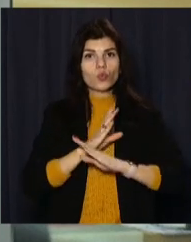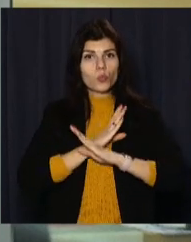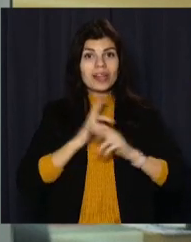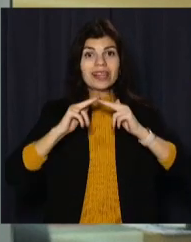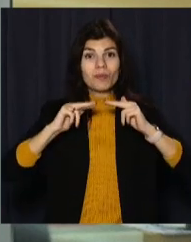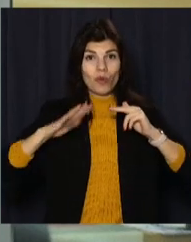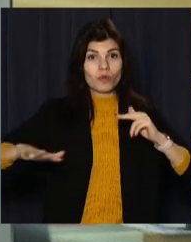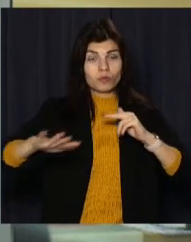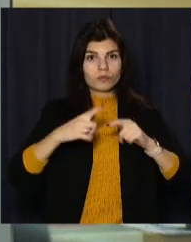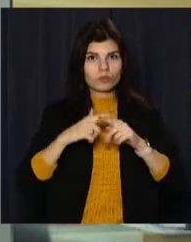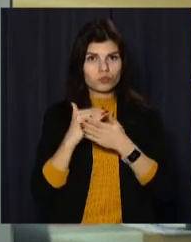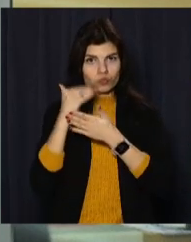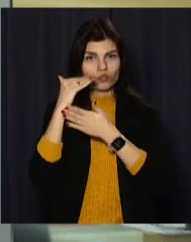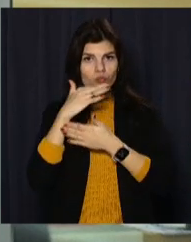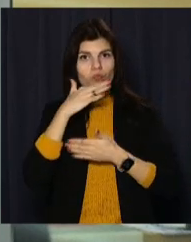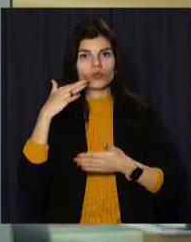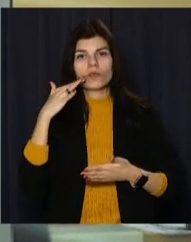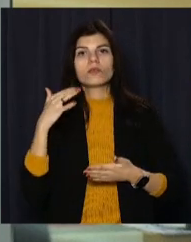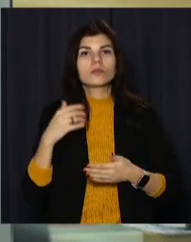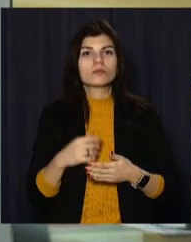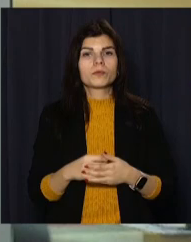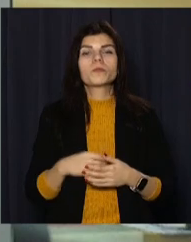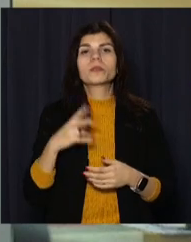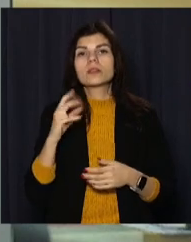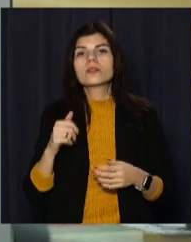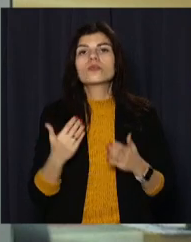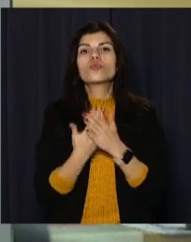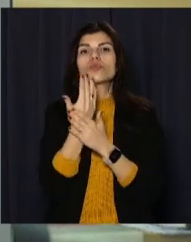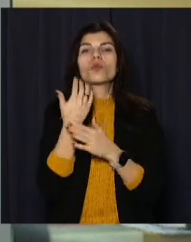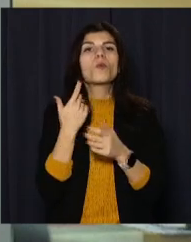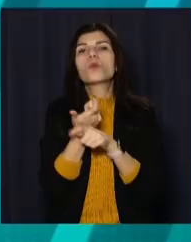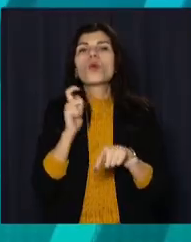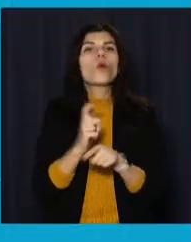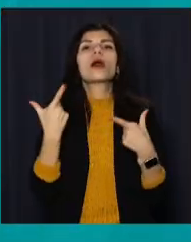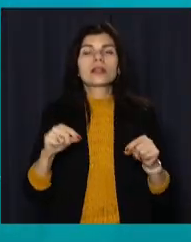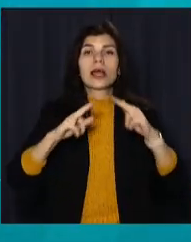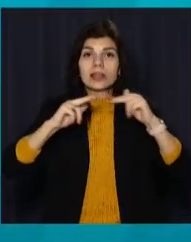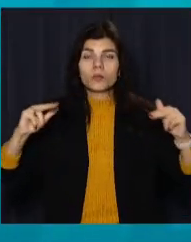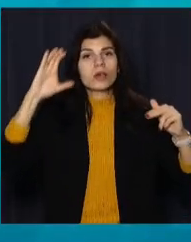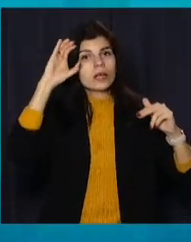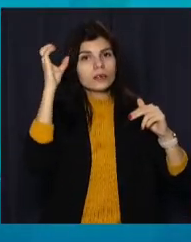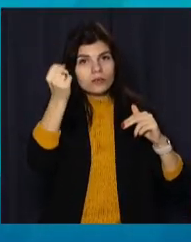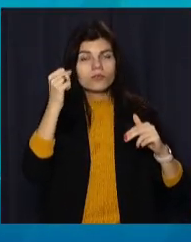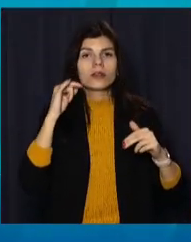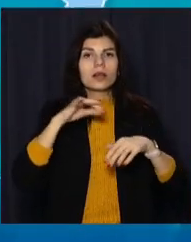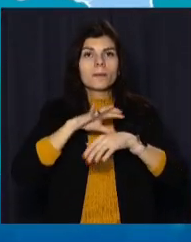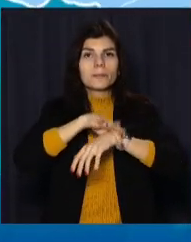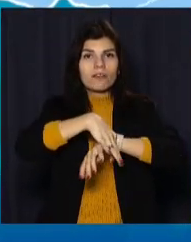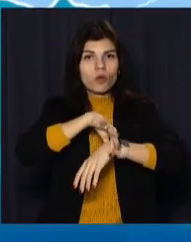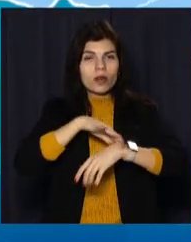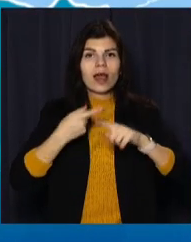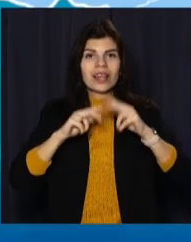Це найвищий добовий показник у країні. Найбільше нових випадків корони у Дніпрі, Кривому Розі та